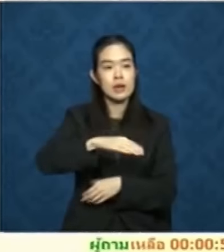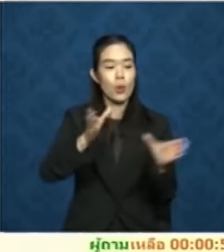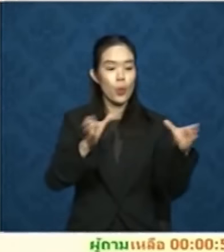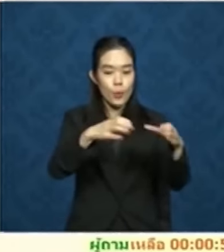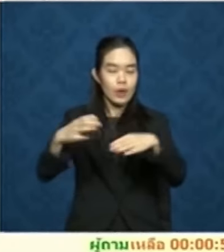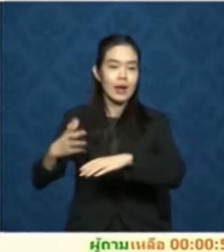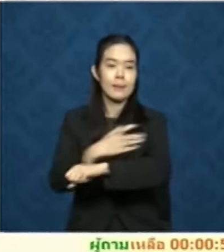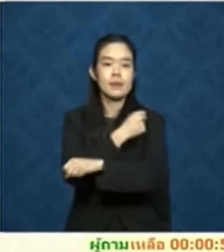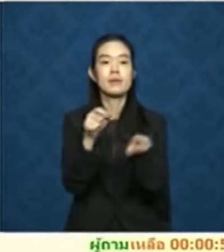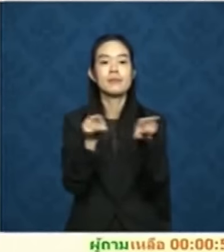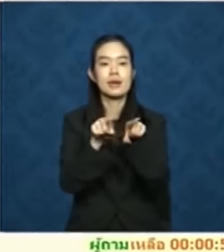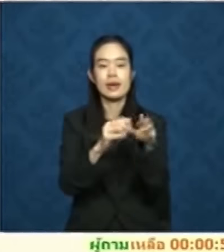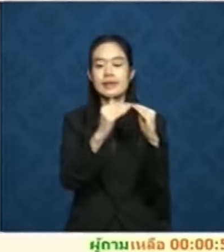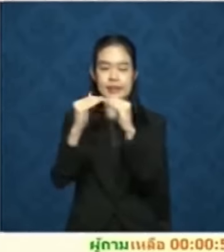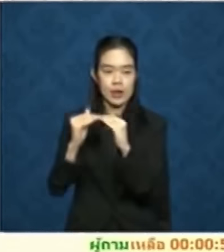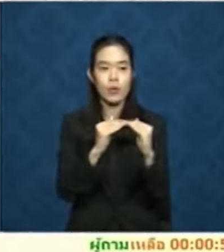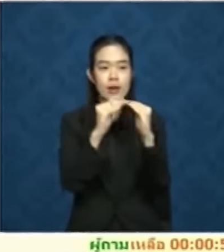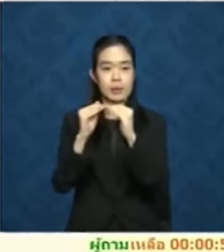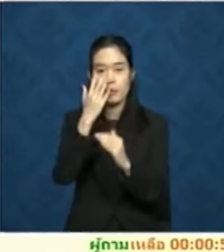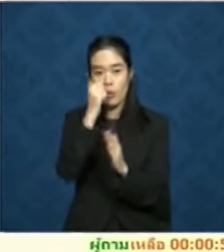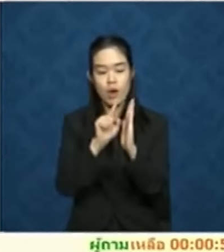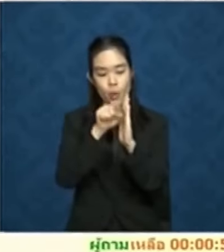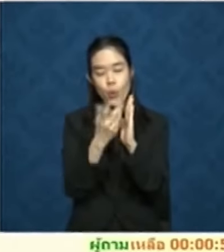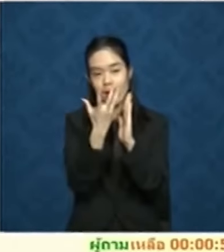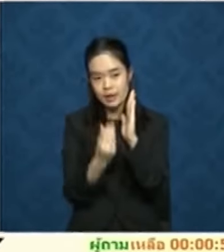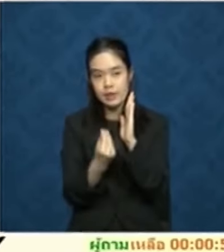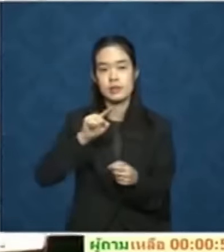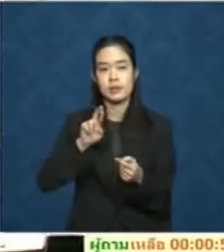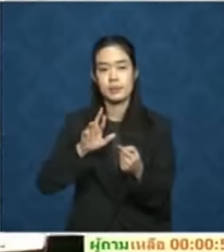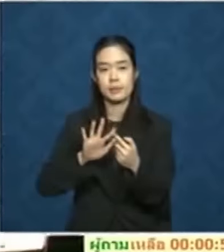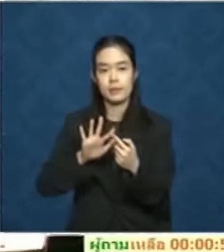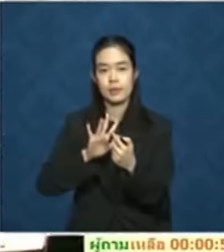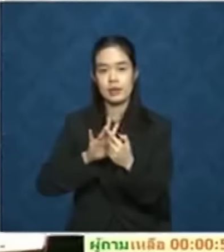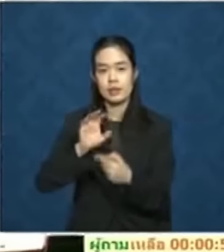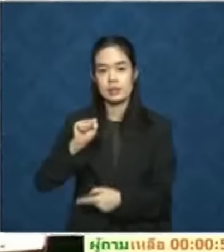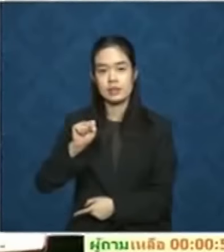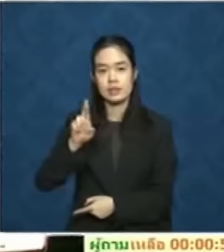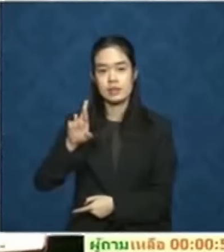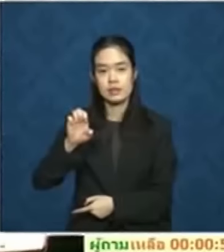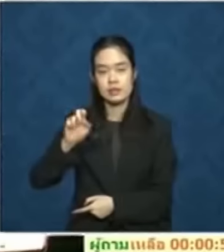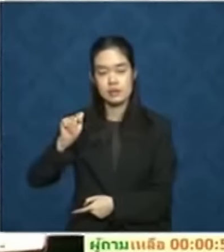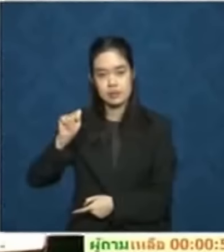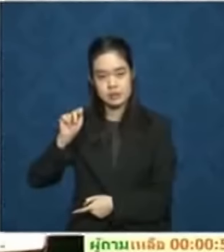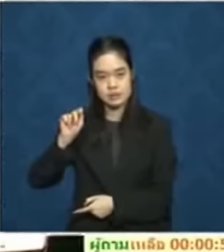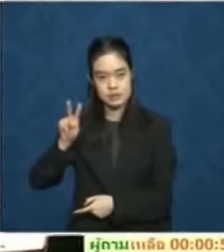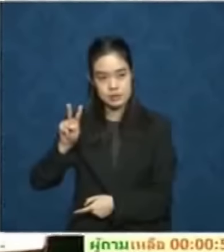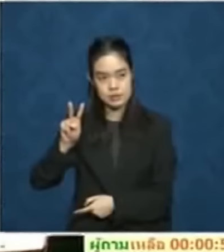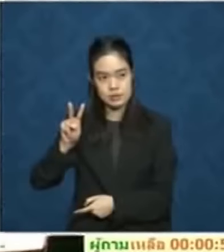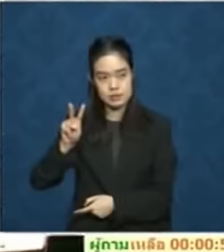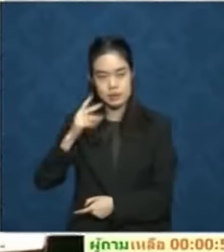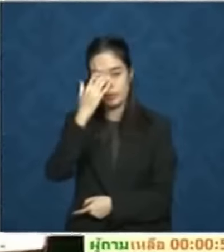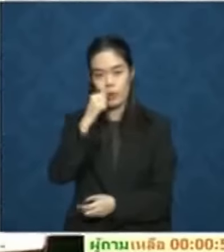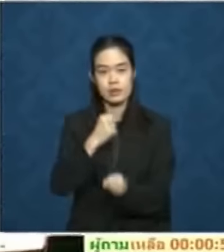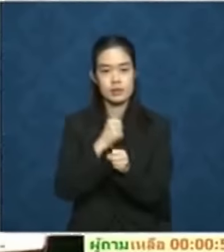นะครับว่าเวลาที่เรามีเวลาเหลือเนี่ยก็สามารถใช้เวลาในการสื่อสารได้เล็กน้อยครับขอประท้วงท่านประธานครับท่านทำผิดข้อ